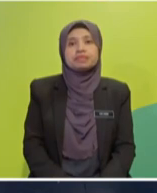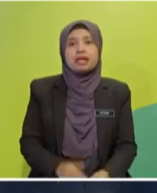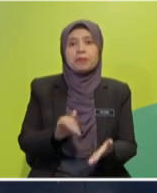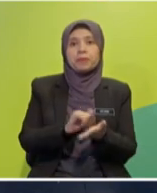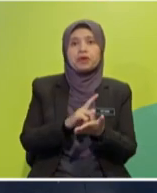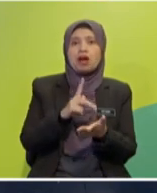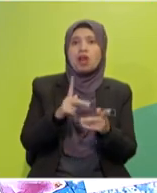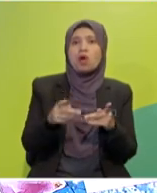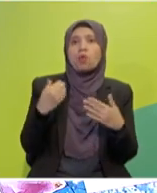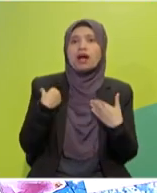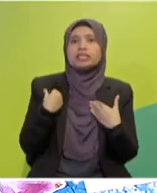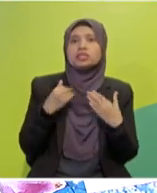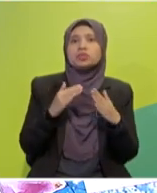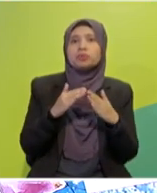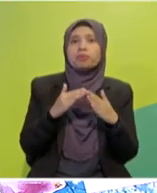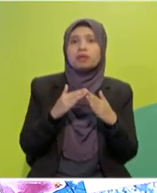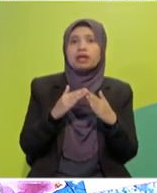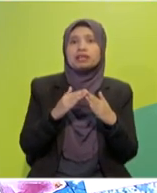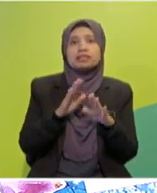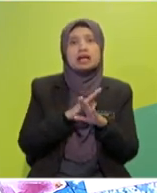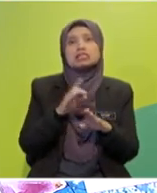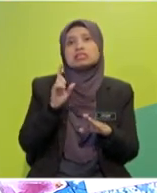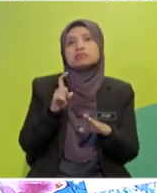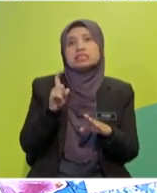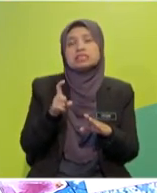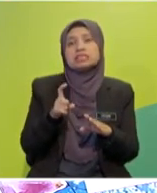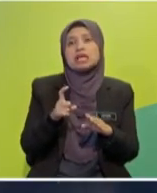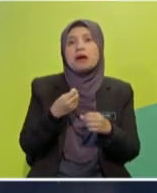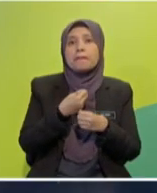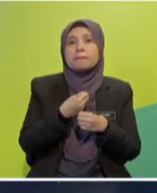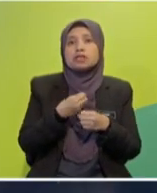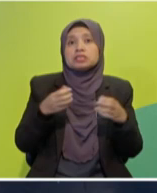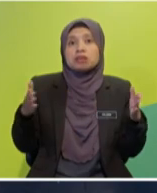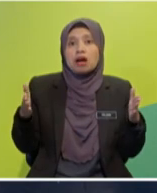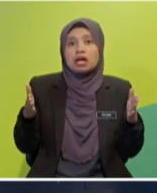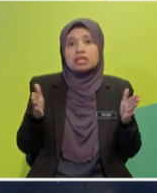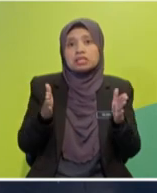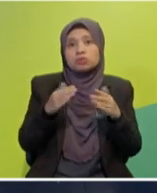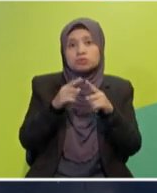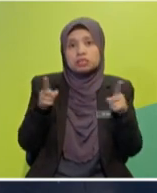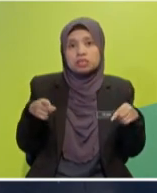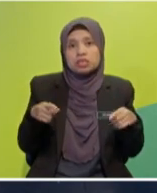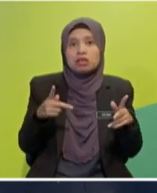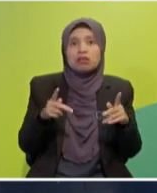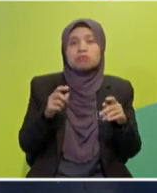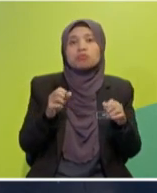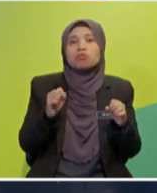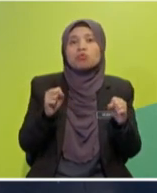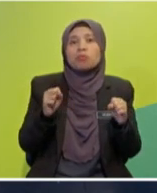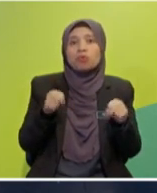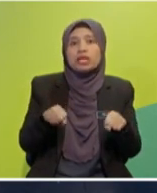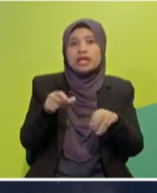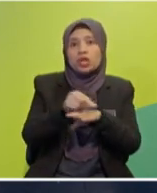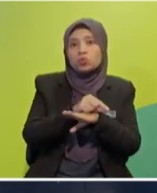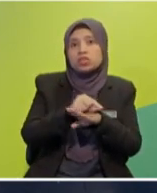kalau ada kertas saya di rumah, cikgu, tak semestinya kertas yang berbentuk bersaiz A4 tadi tak. Kena ada surat khabar yang besar. Boleh